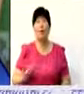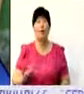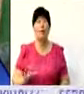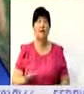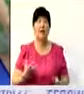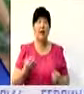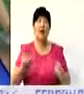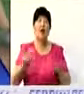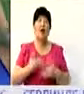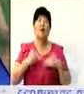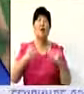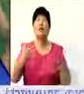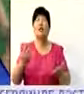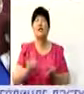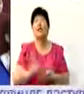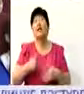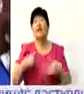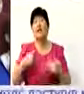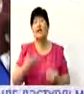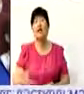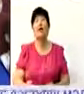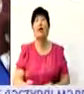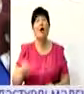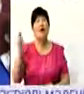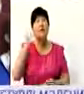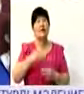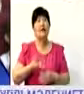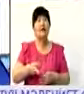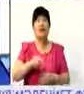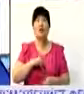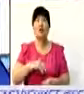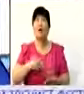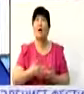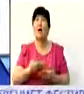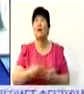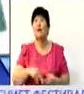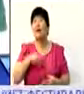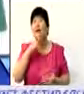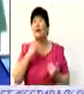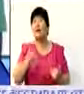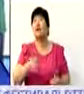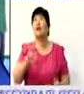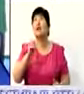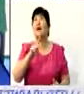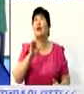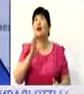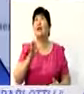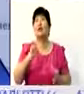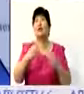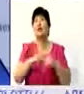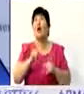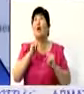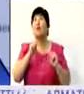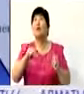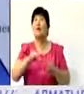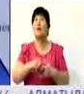жаңағы баспалдақтың шыңына жетуіне тілектеспін. Білім саласында еселі еңбегімен ел алдында сыйлы болған Назаровтар әулеті де марапат төрінен